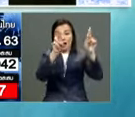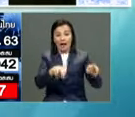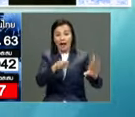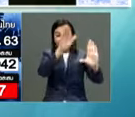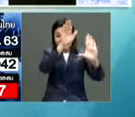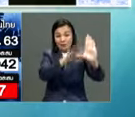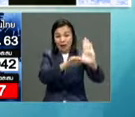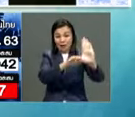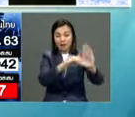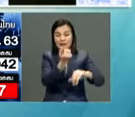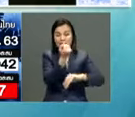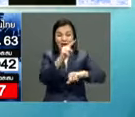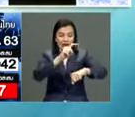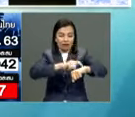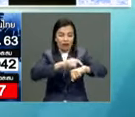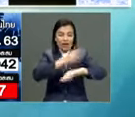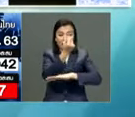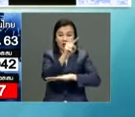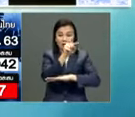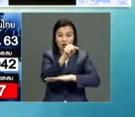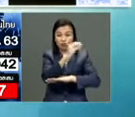ล้านนะครับเจ็ดแสนห้าหมื่นคนนะครับแล้วมีร้านค้านะครับตัวเลขเมื่อตอน11:00